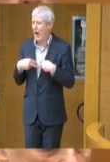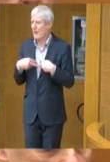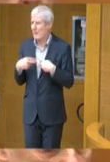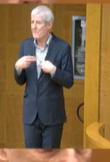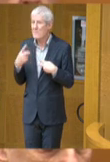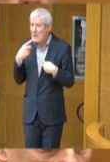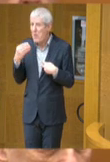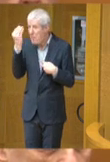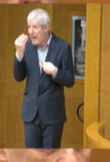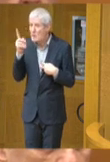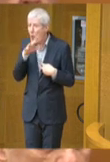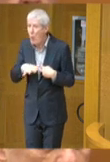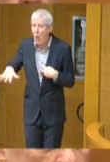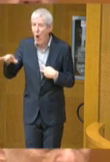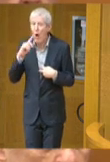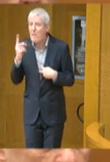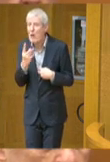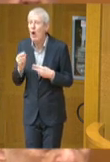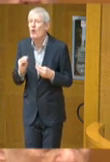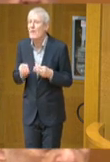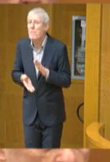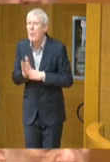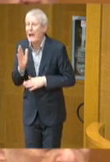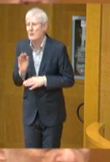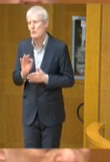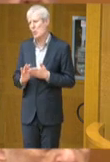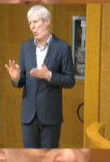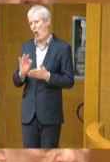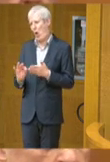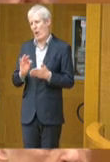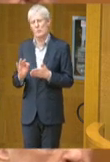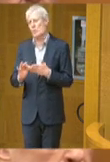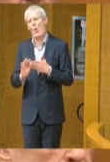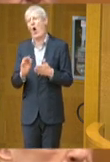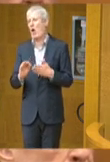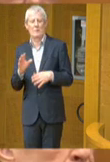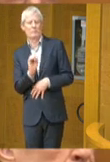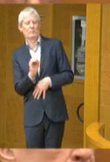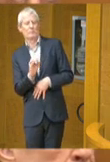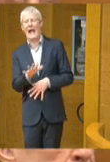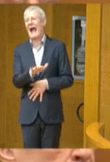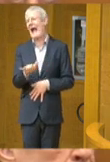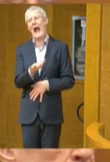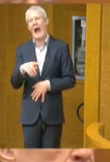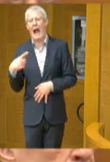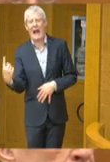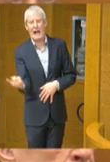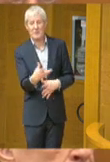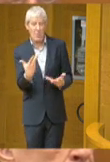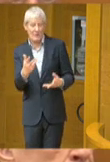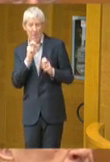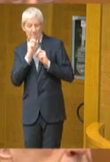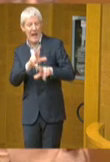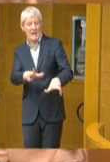il luogo migliore per farlo sia la scuola, sia con i ragazzi, perché c'è la possibilità di mandare un messaggio